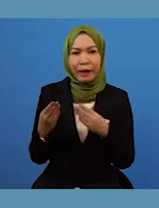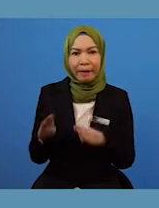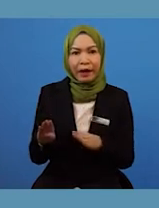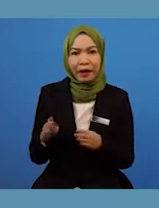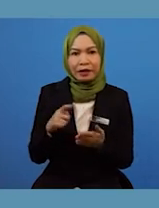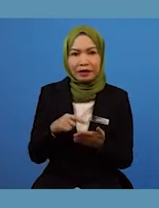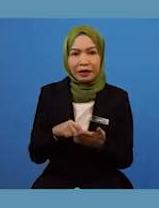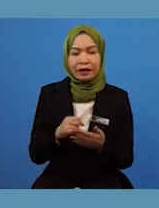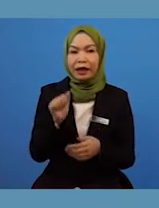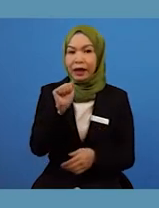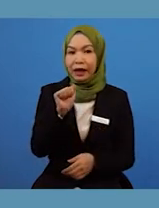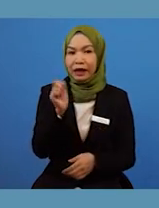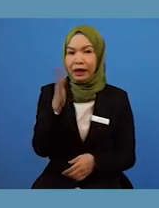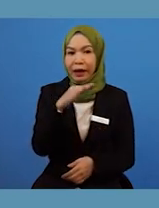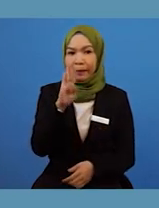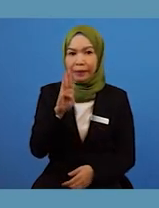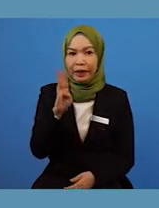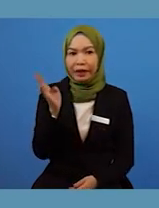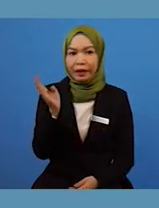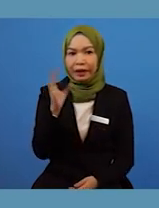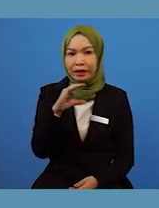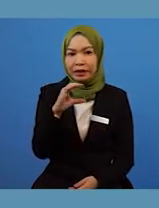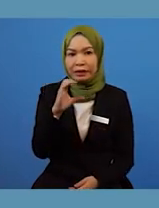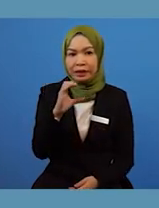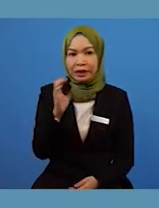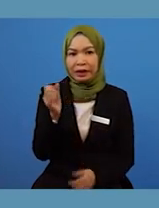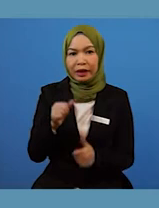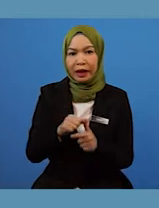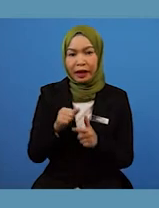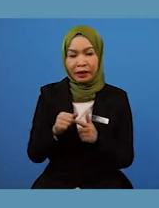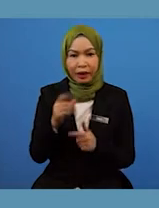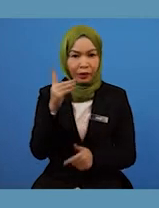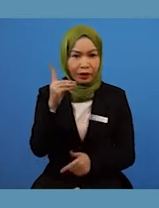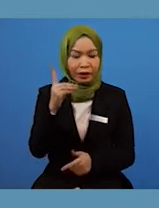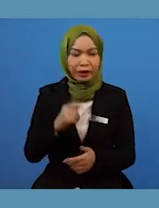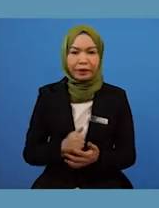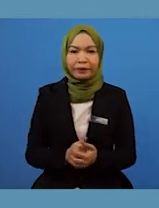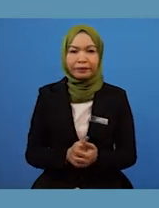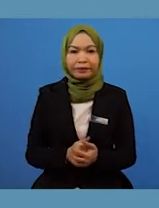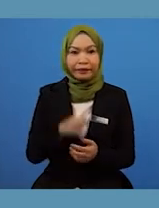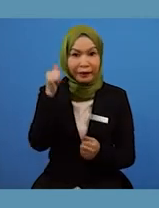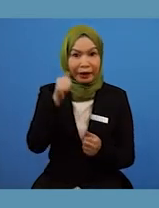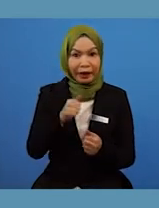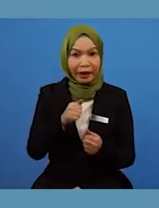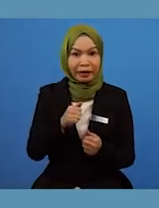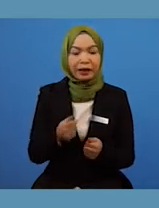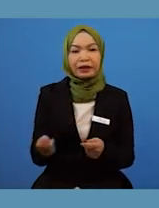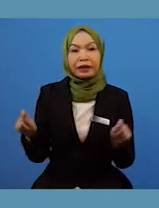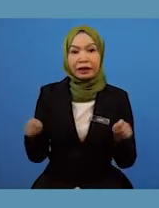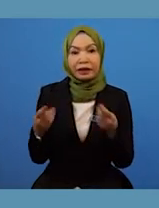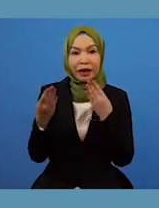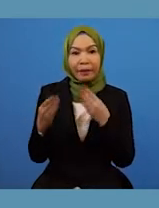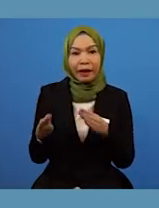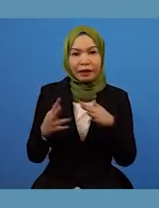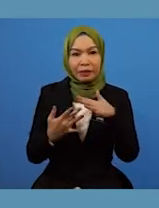D? Ingat tak murid-murid? Untuk tindak balas pembakaran, ia adalah tindak